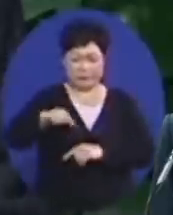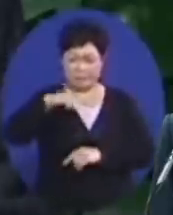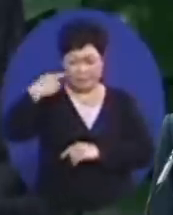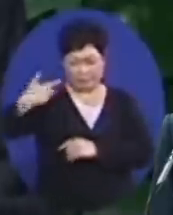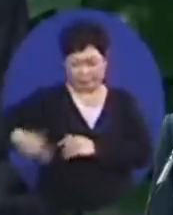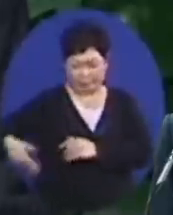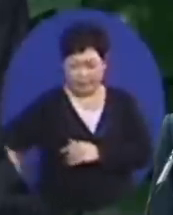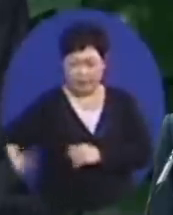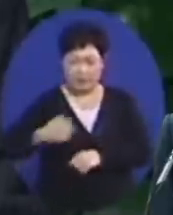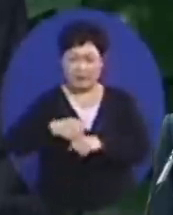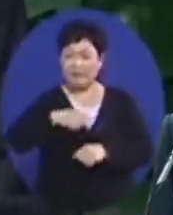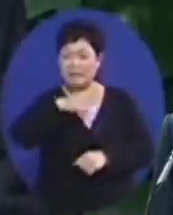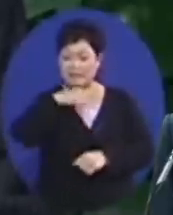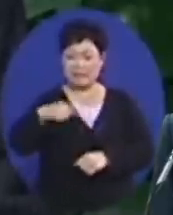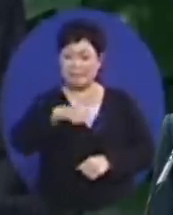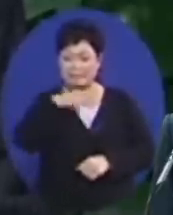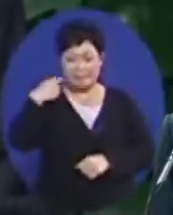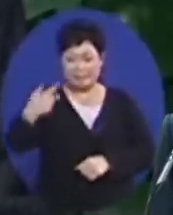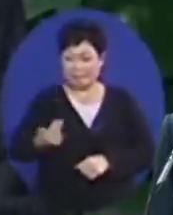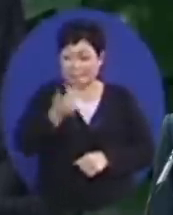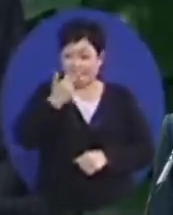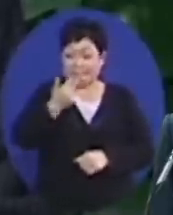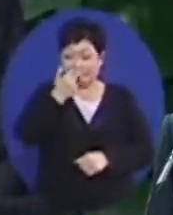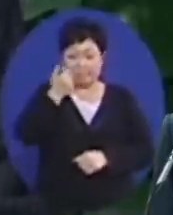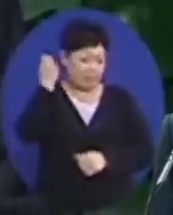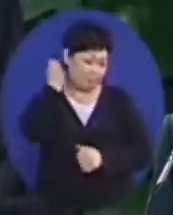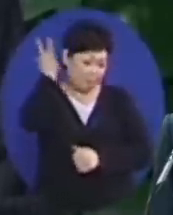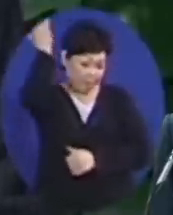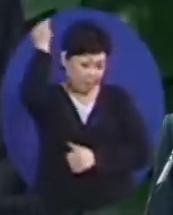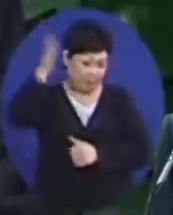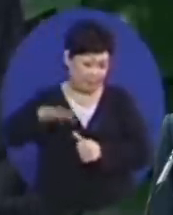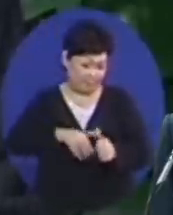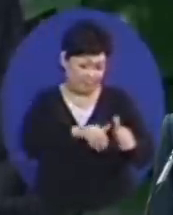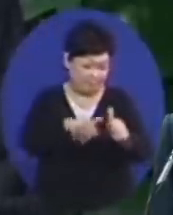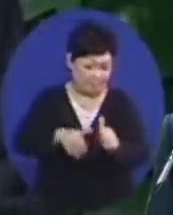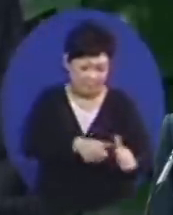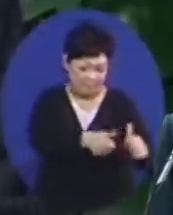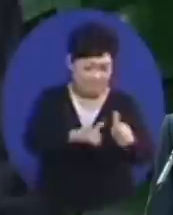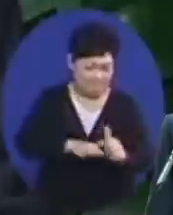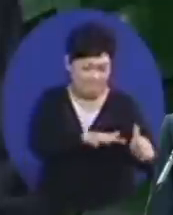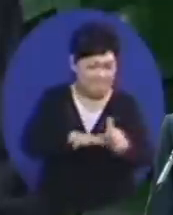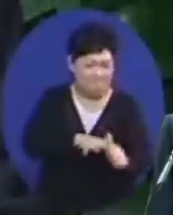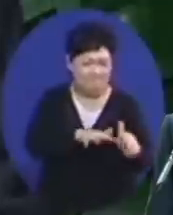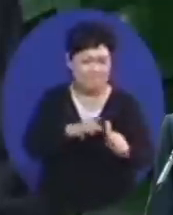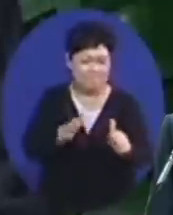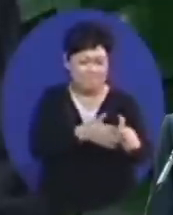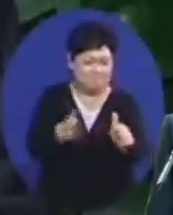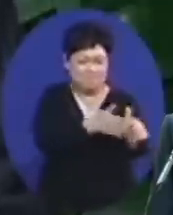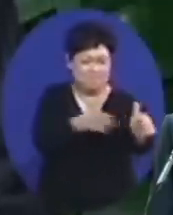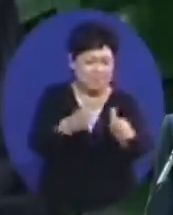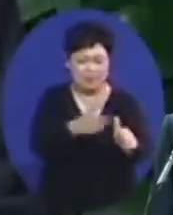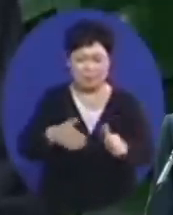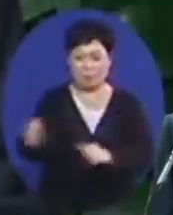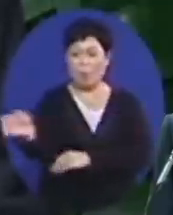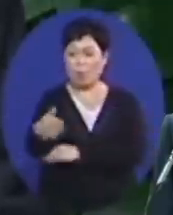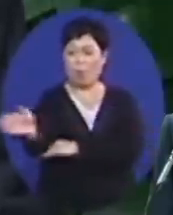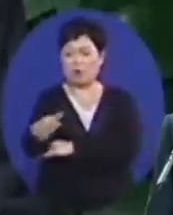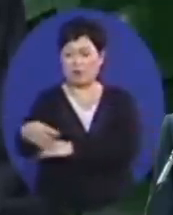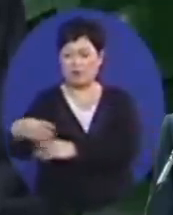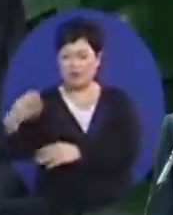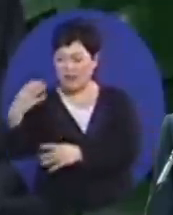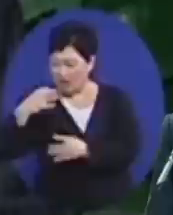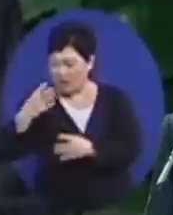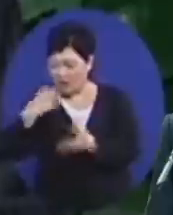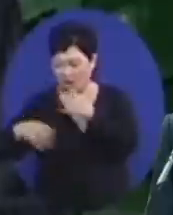흘러나가니까 피냄새를 맡은 고래들이 따라오면서 상어들이 따라오면서 그 고기를 뜯어먹어요. 그래서